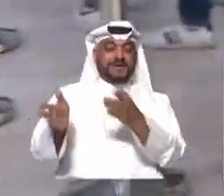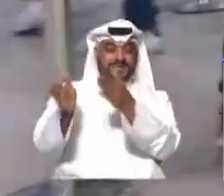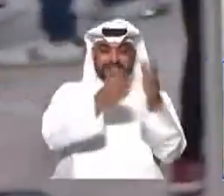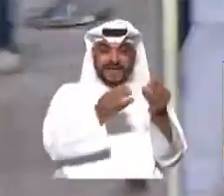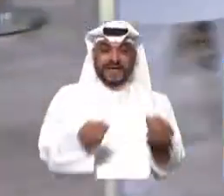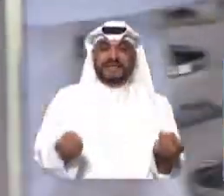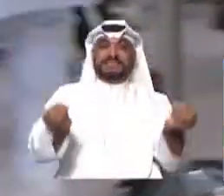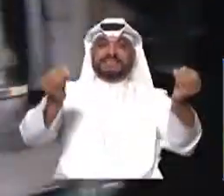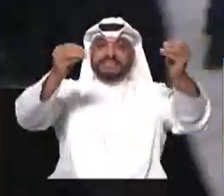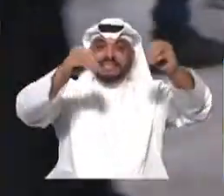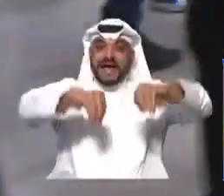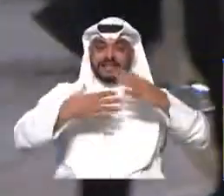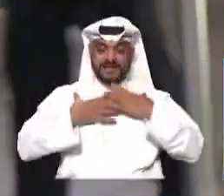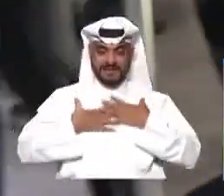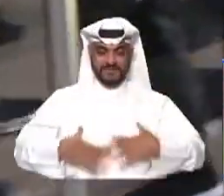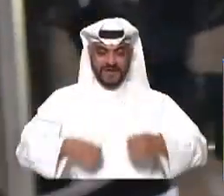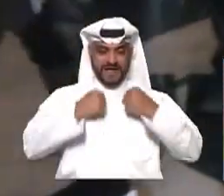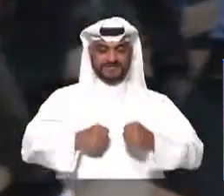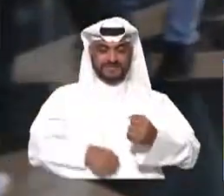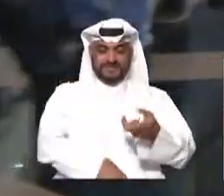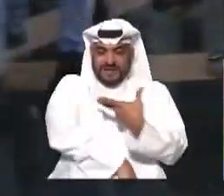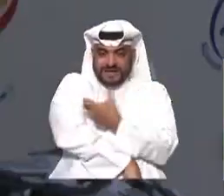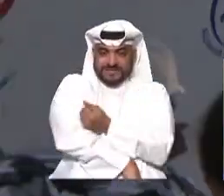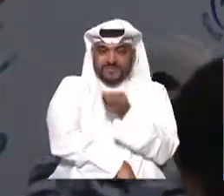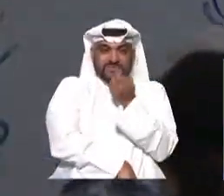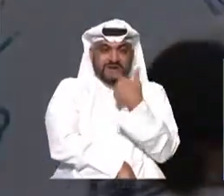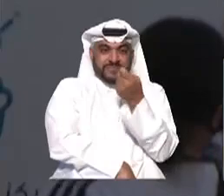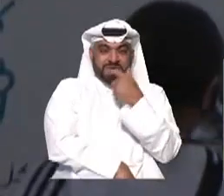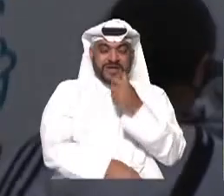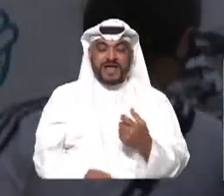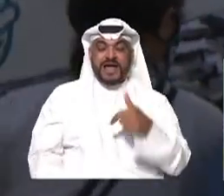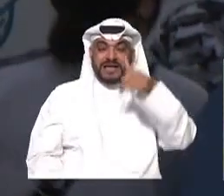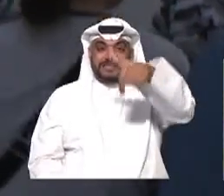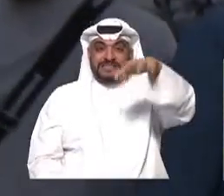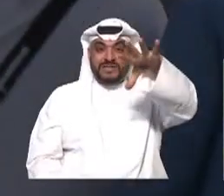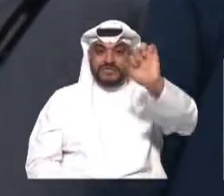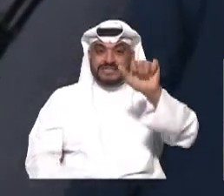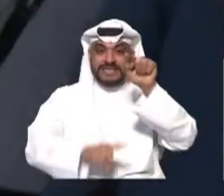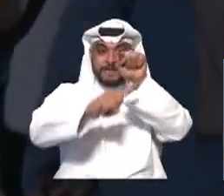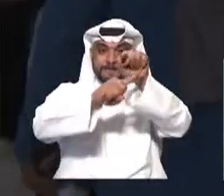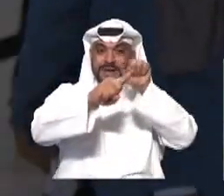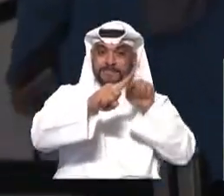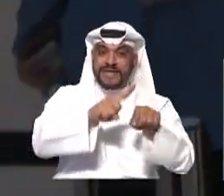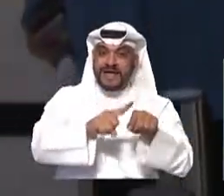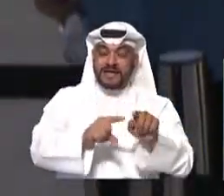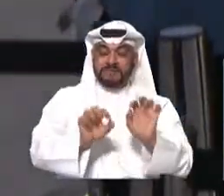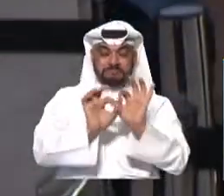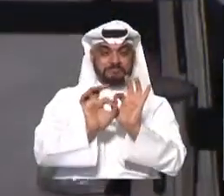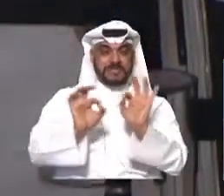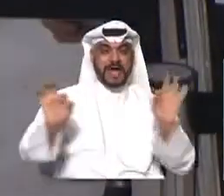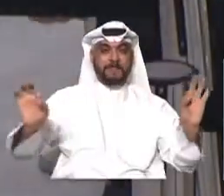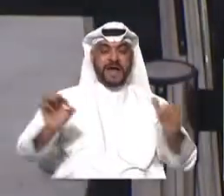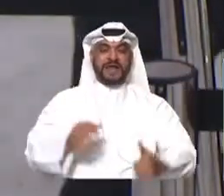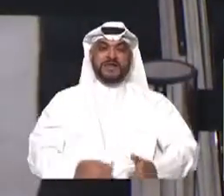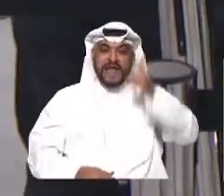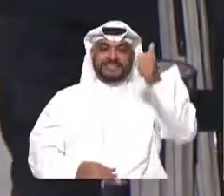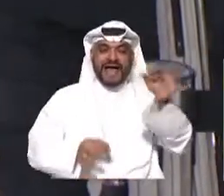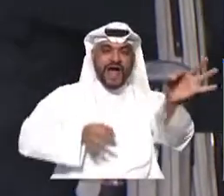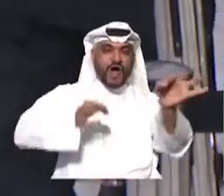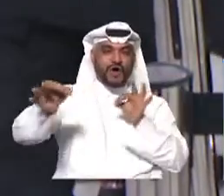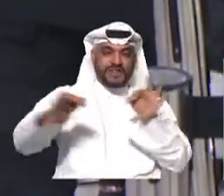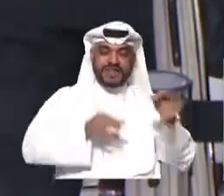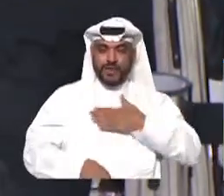زيادة في نسبة الشفاء وصلت إلى 96%، الأمر الذي يؤكد نجاح خطة وزارة